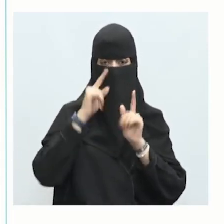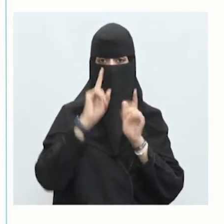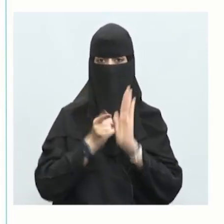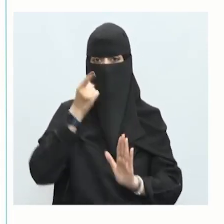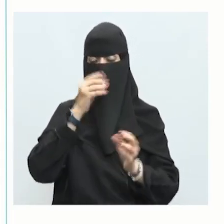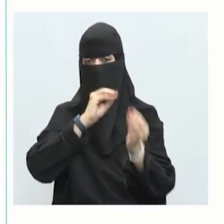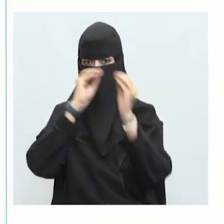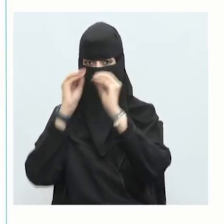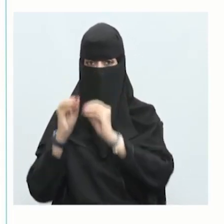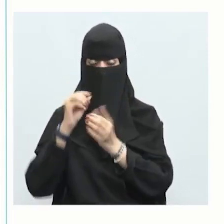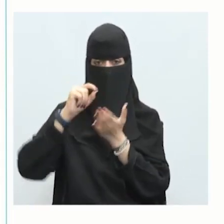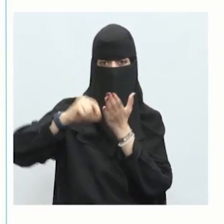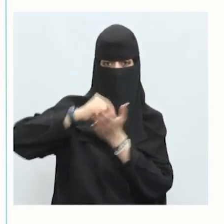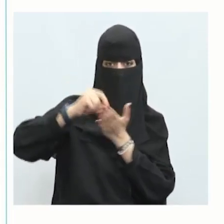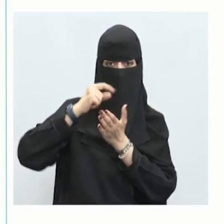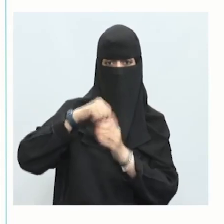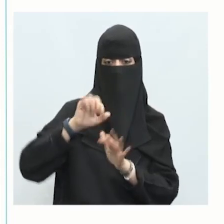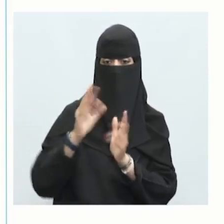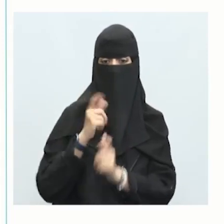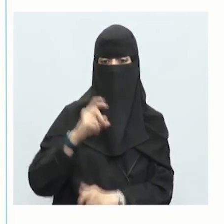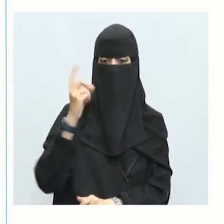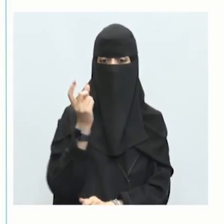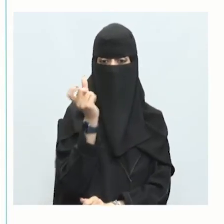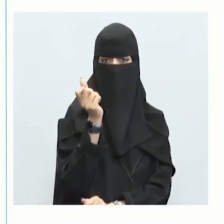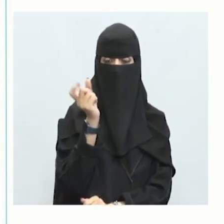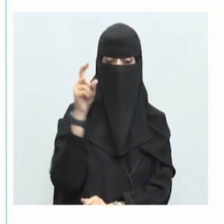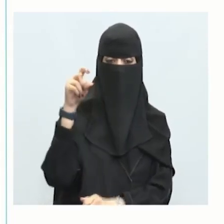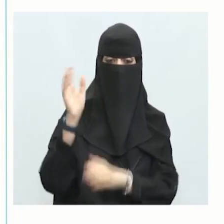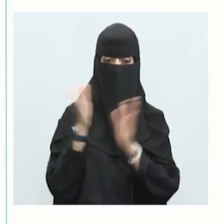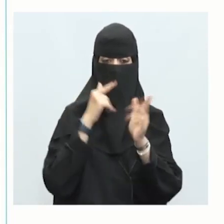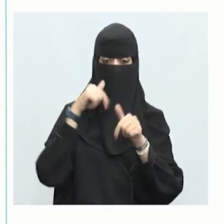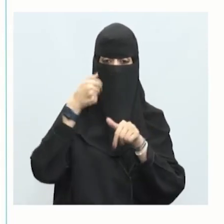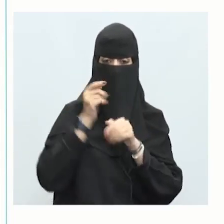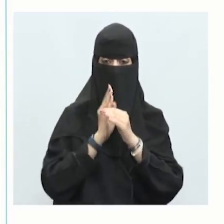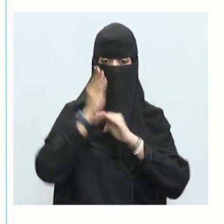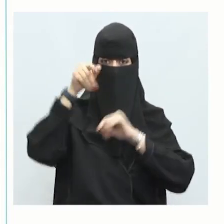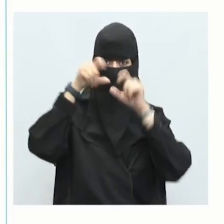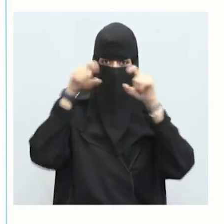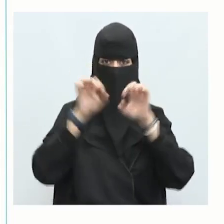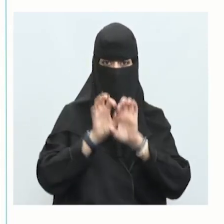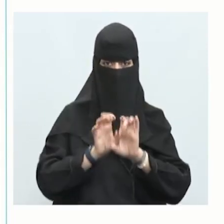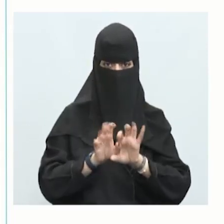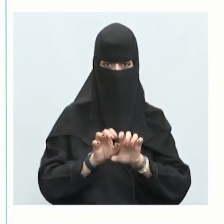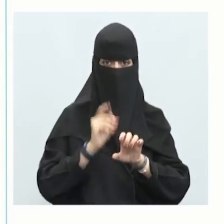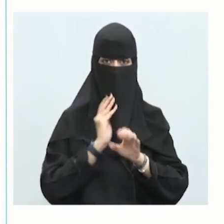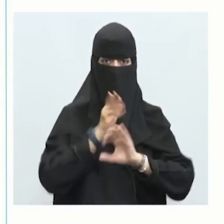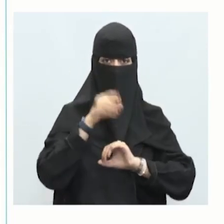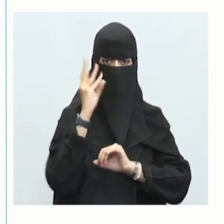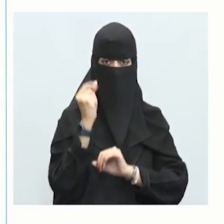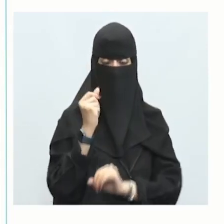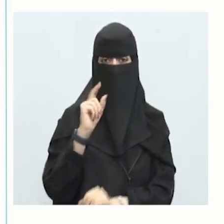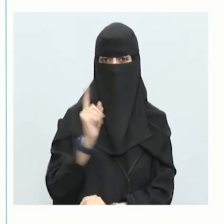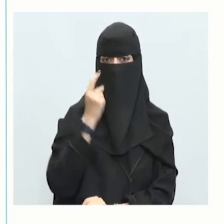بال التشغيل عن طريق رن ثم نقوم بادخال الارقام اولا الا